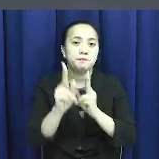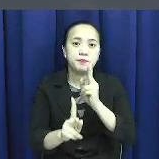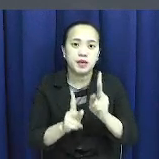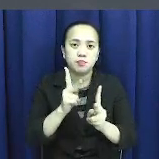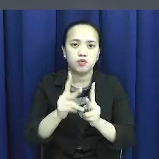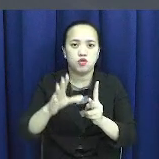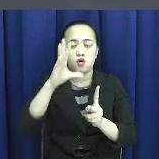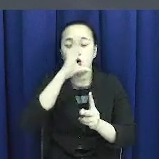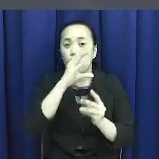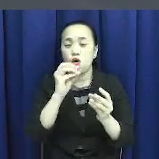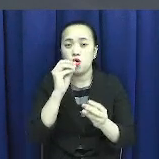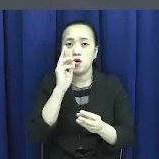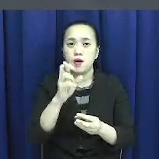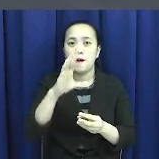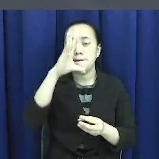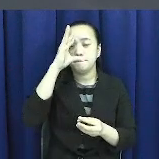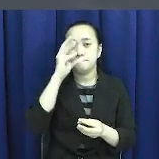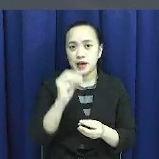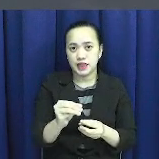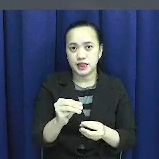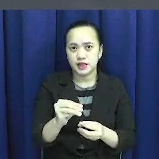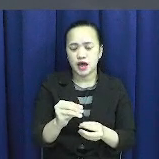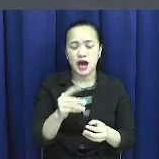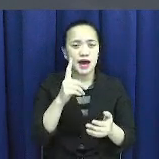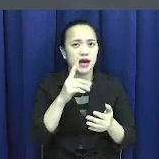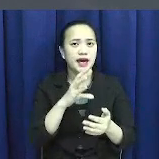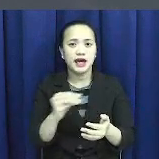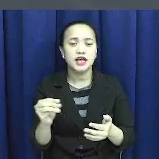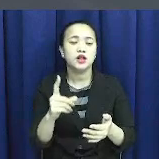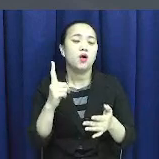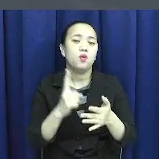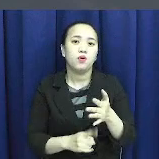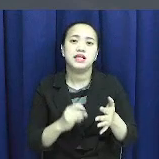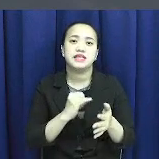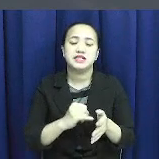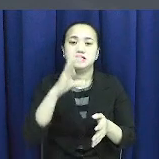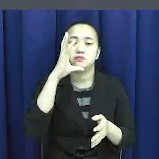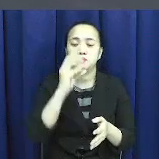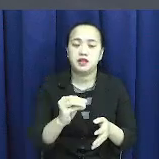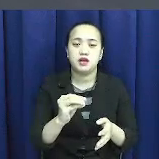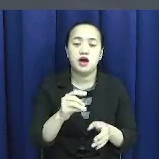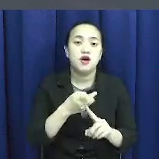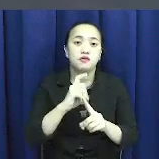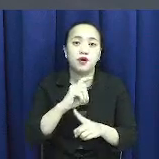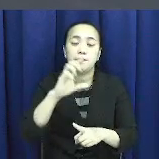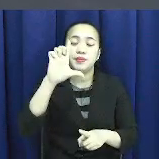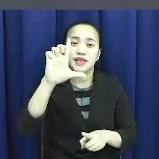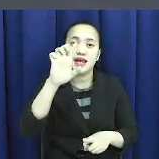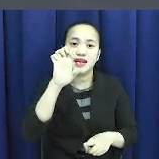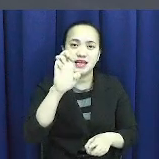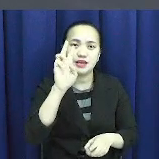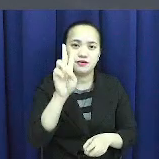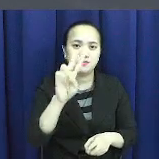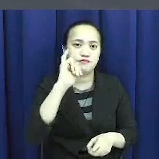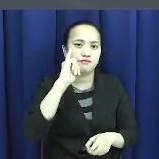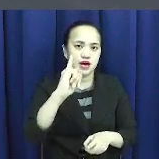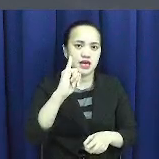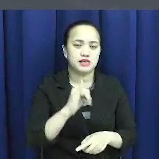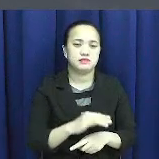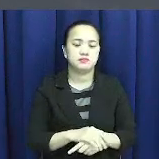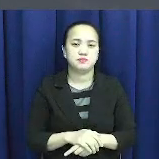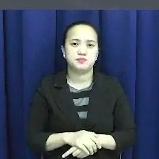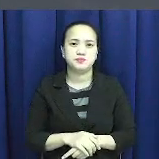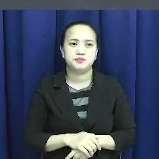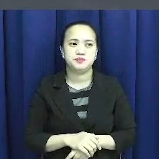ito? Ito po yung mga Levites, mga tribe ng Levites. So, a high priest was taken from among the Levites, among